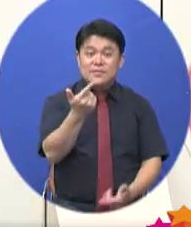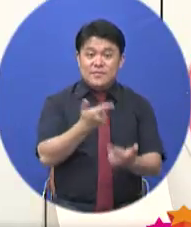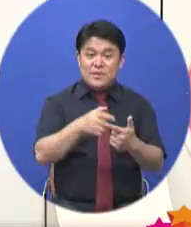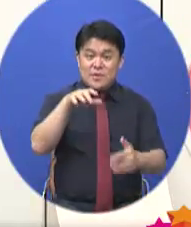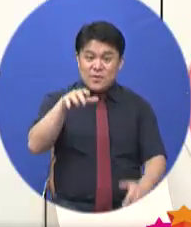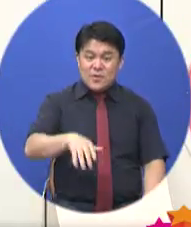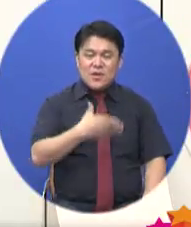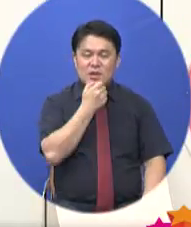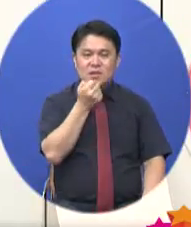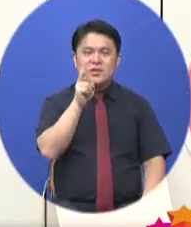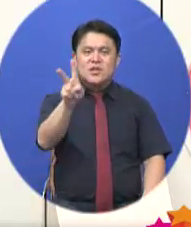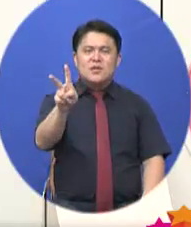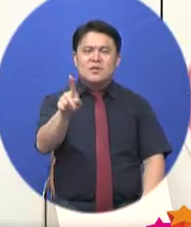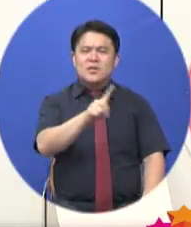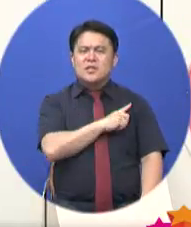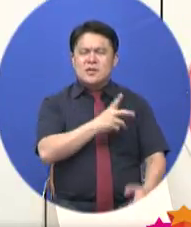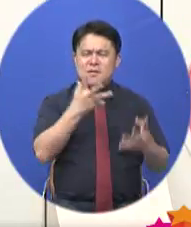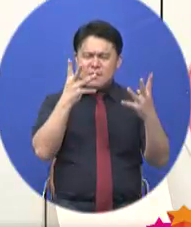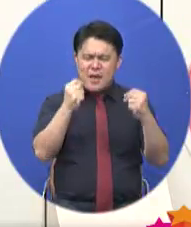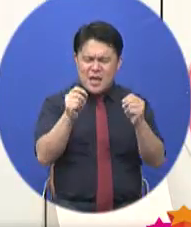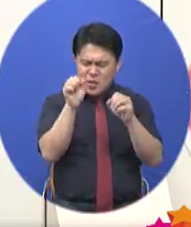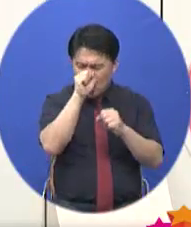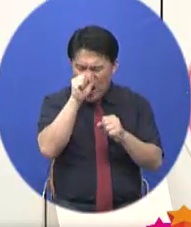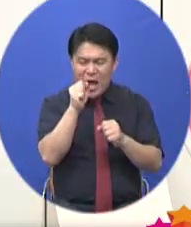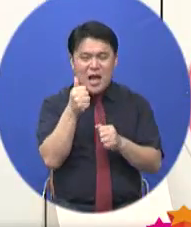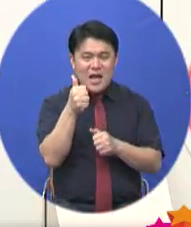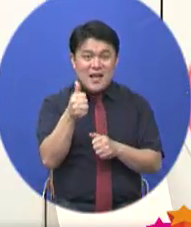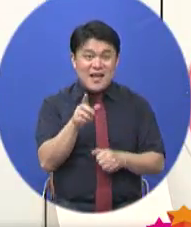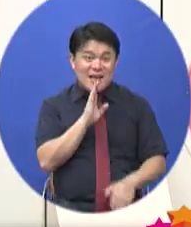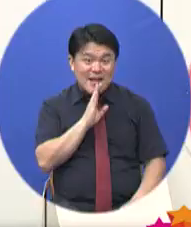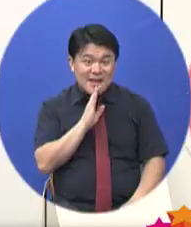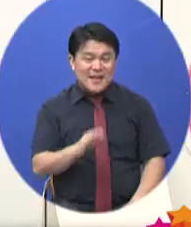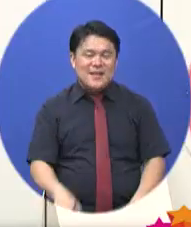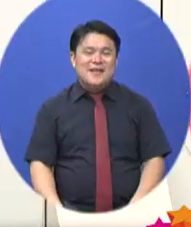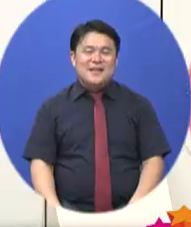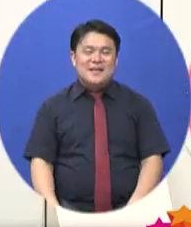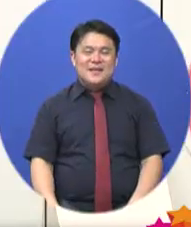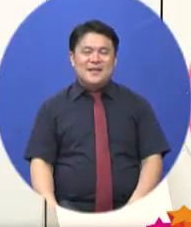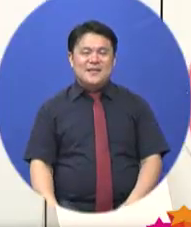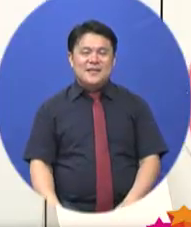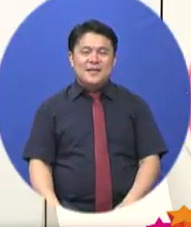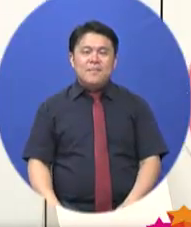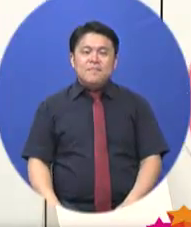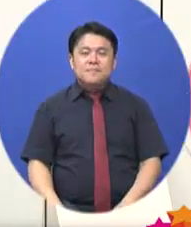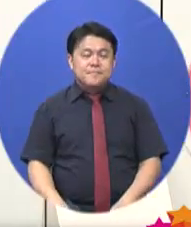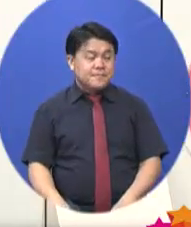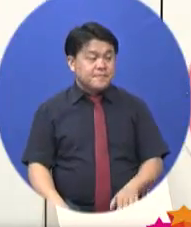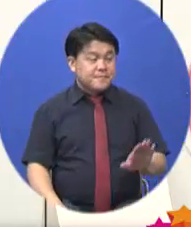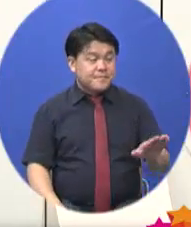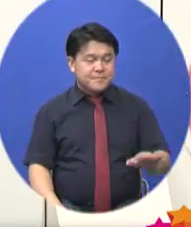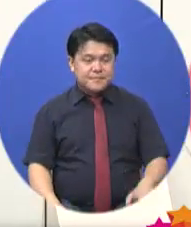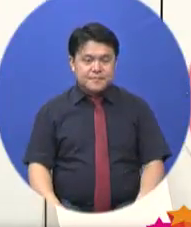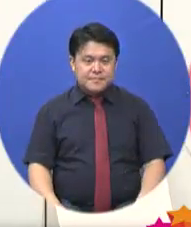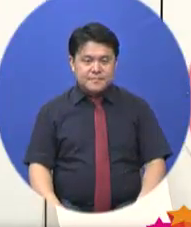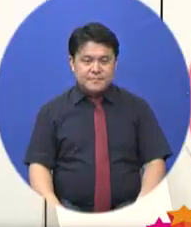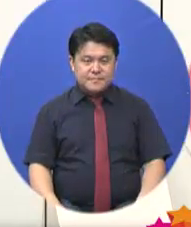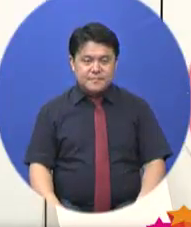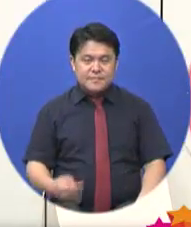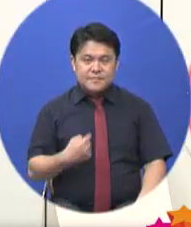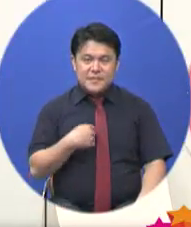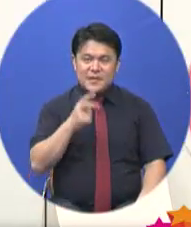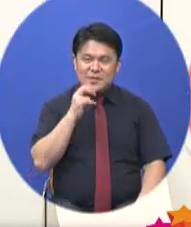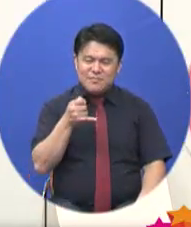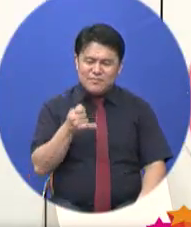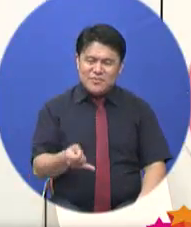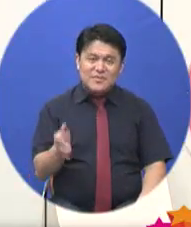부산에서 복지TV의 가장 애청자신데. 네. 근데 네. 그 노래도 뭐라면서 괜히 노래가 한